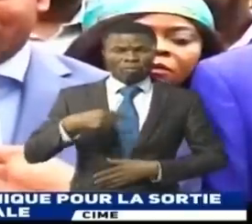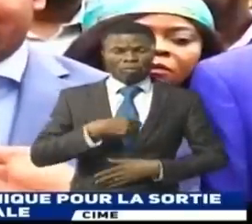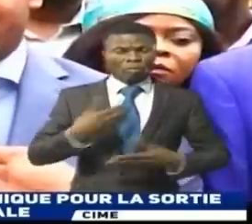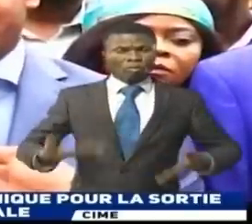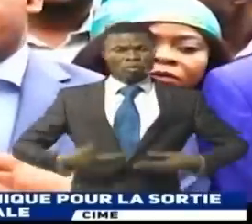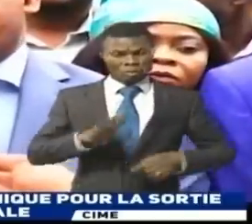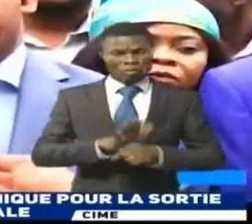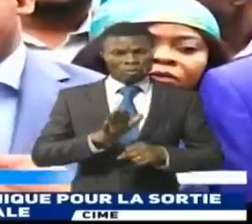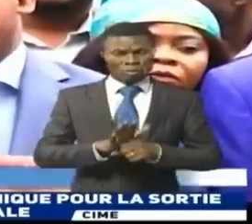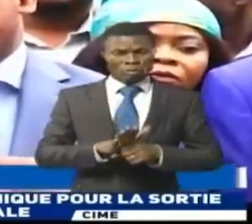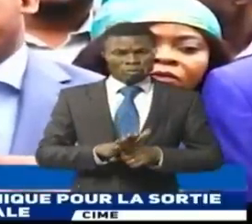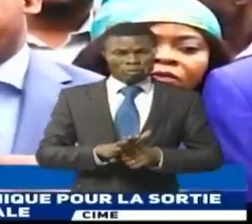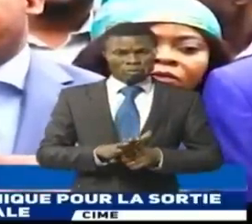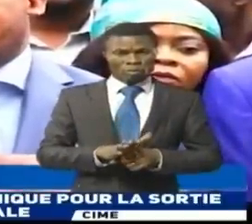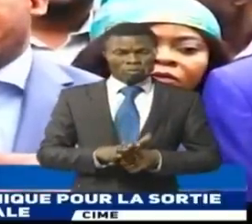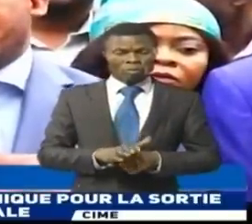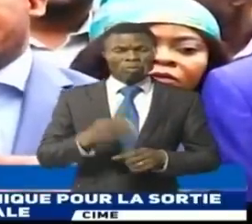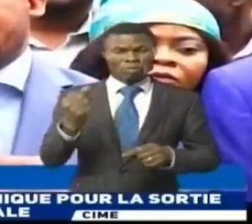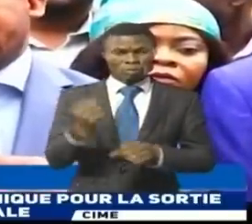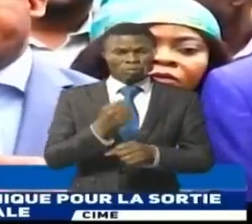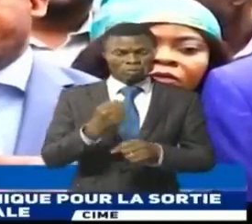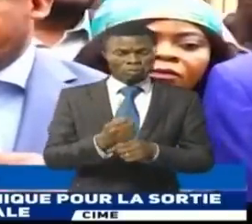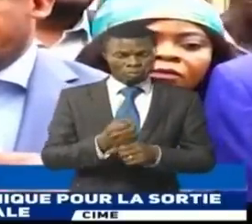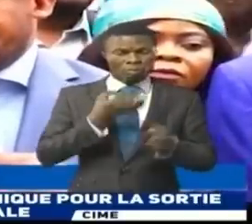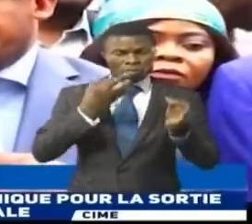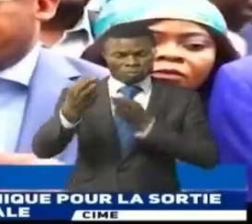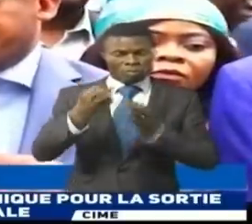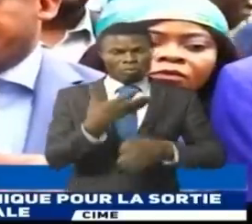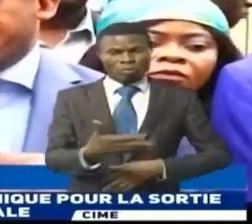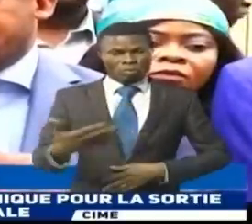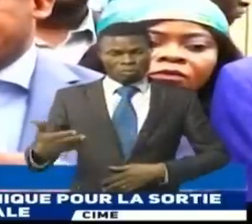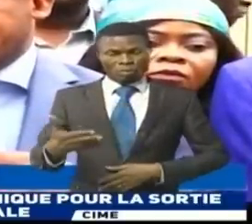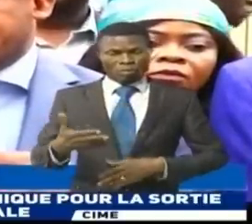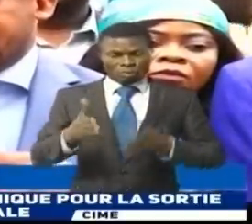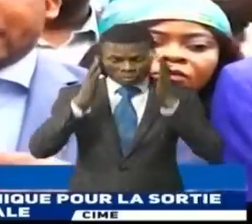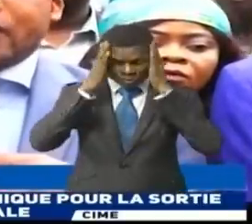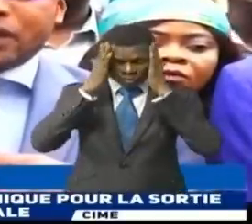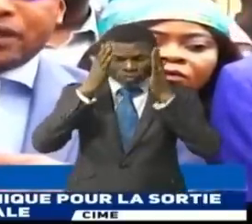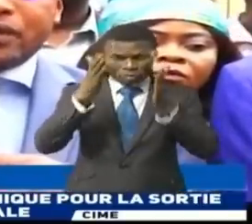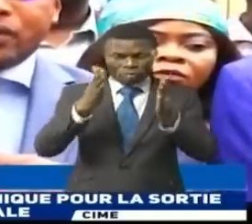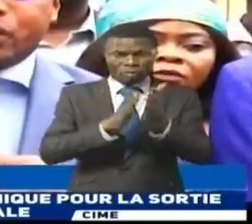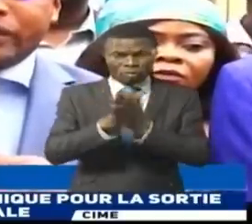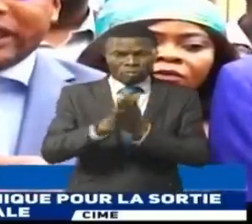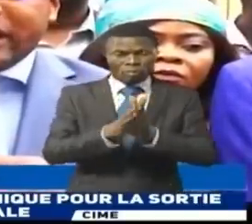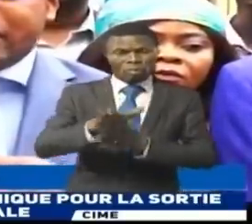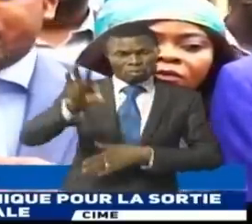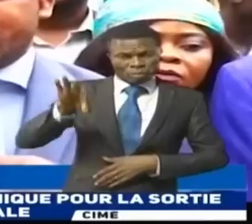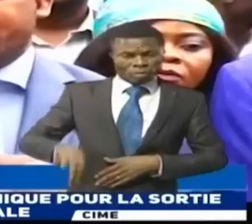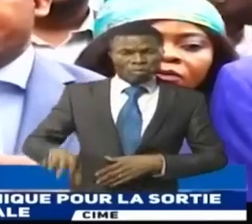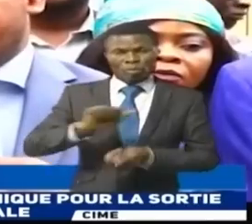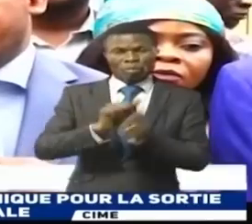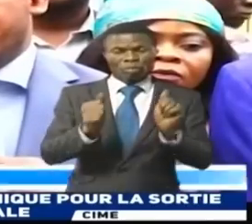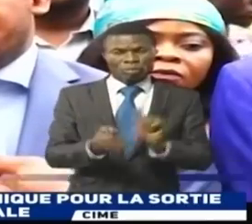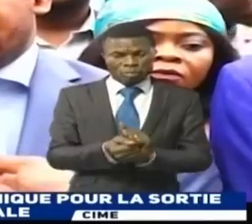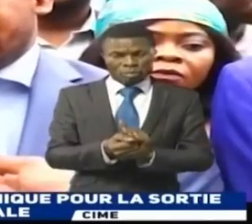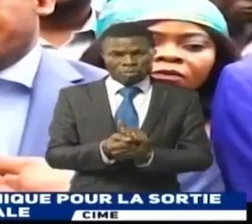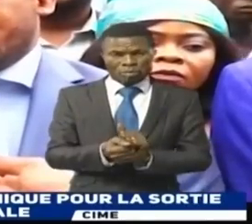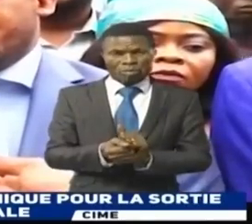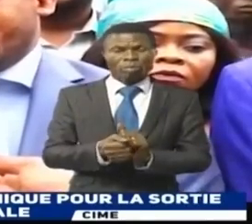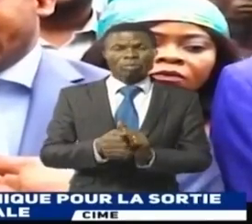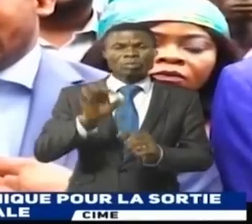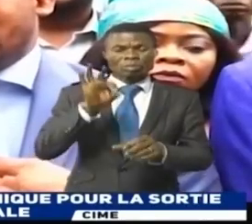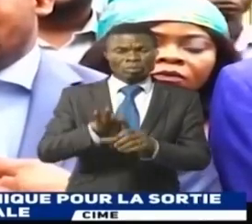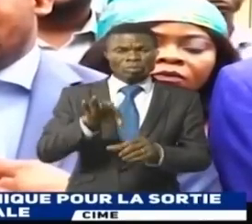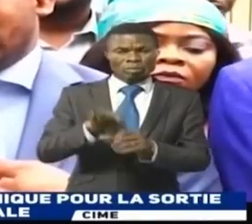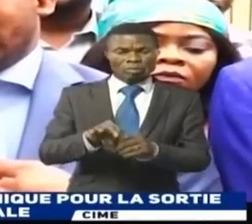à sa juste valeur son appréhension de choses et l'attention qu'il accorde au sujet de ces questions